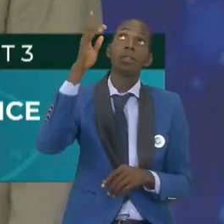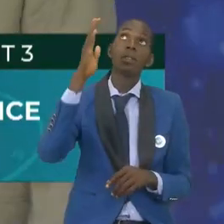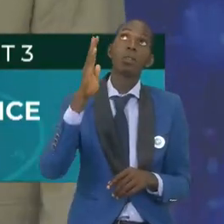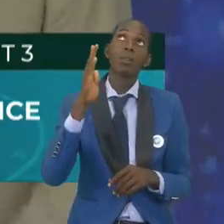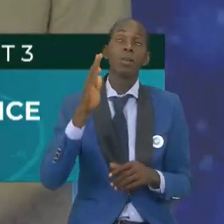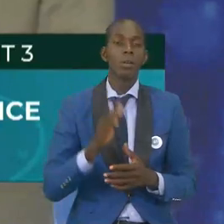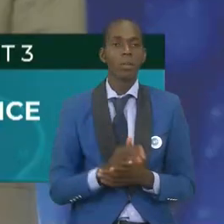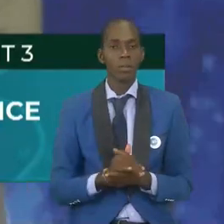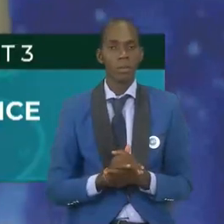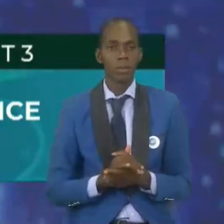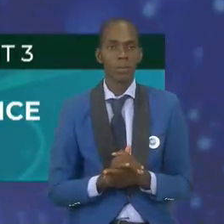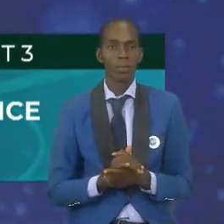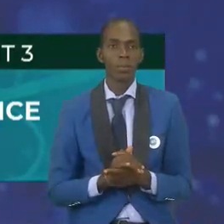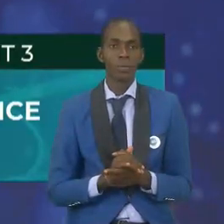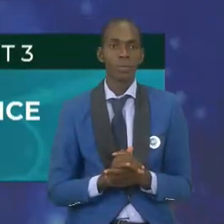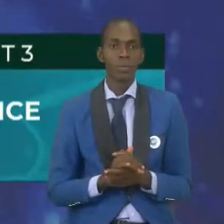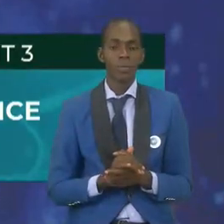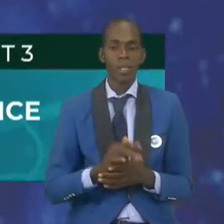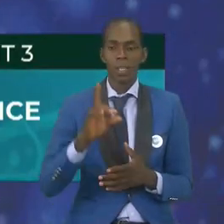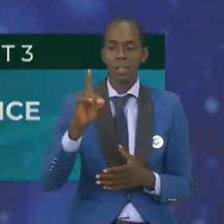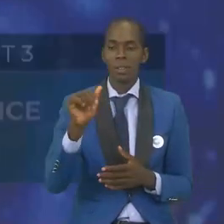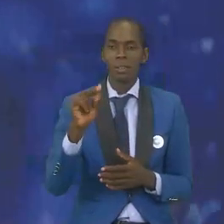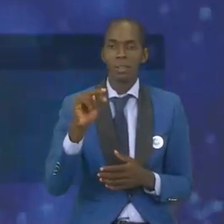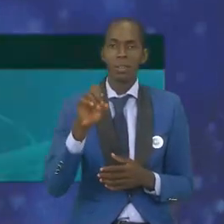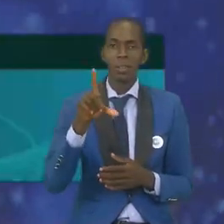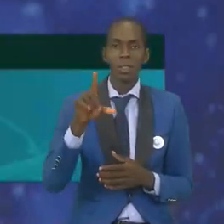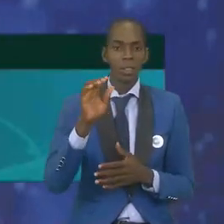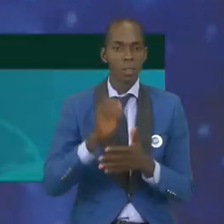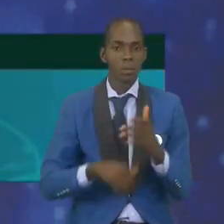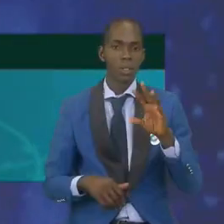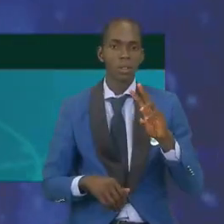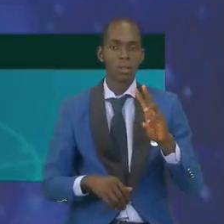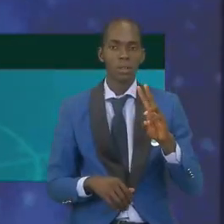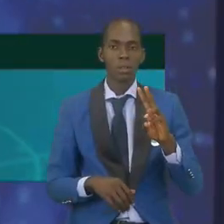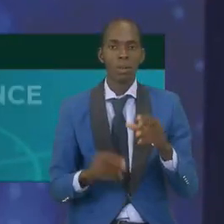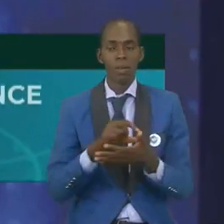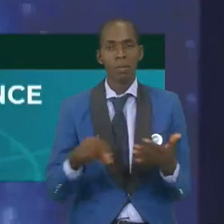La délivrance exceptionnelle de notre Dieu libérateur.